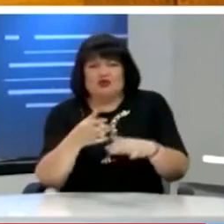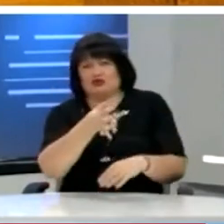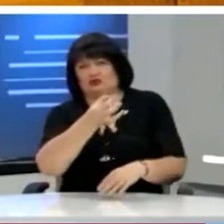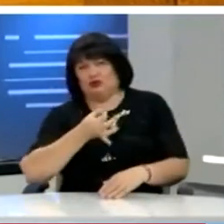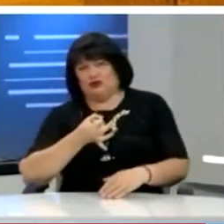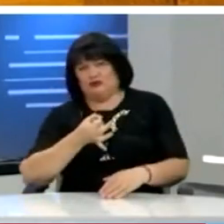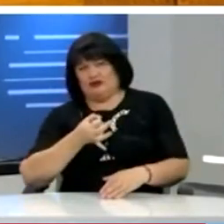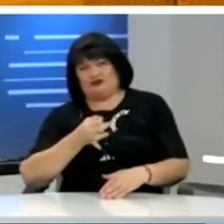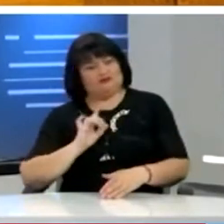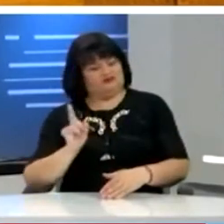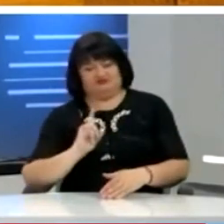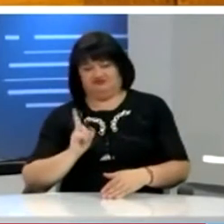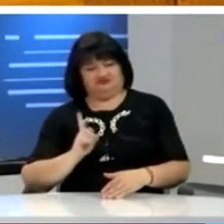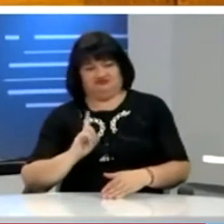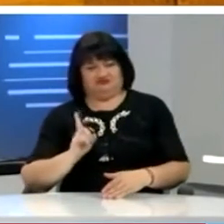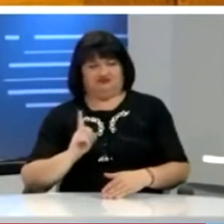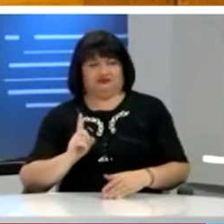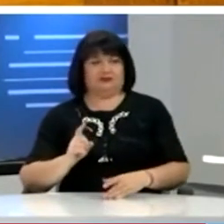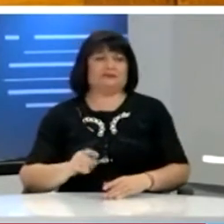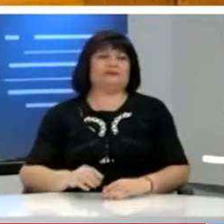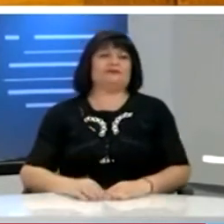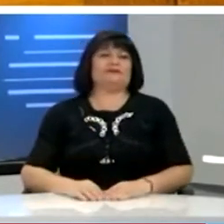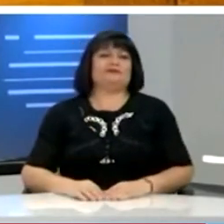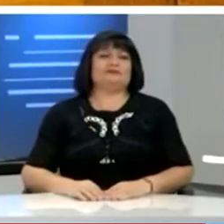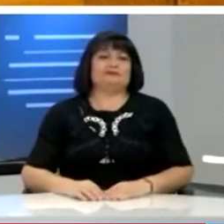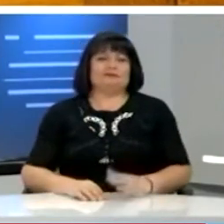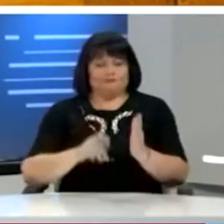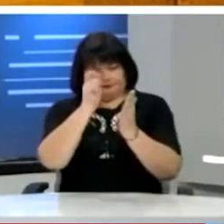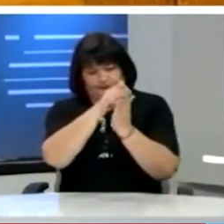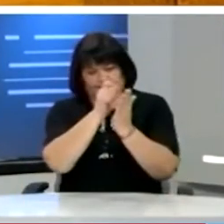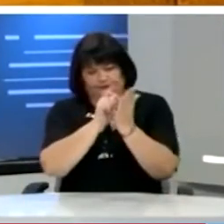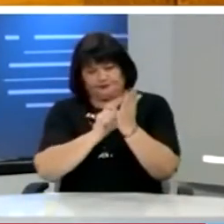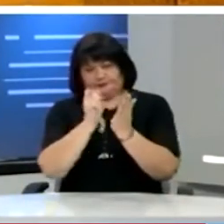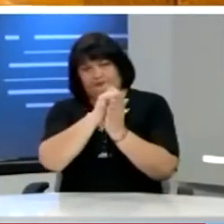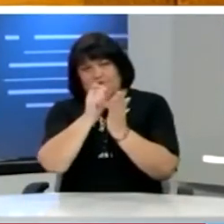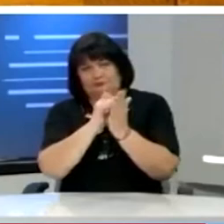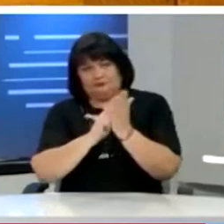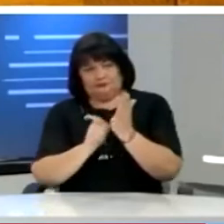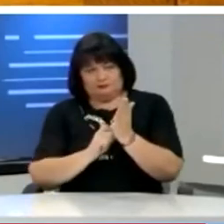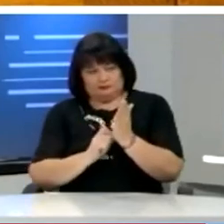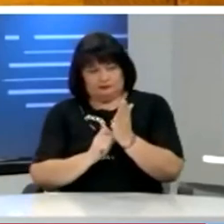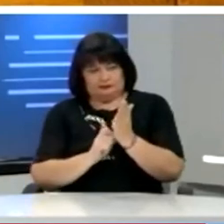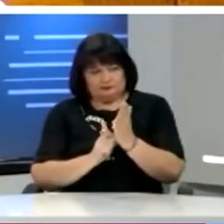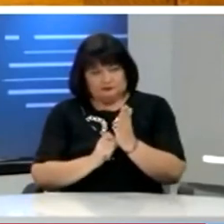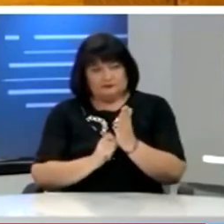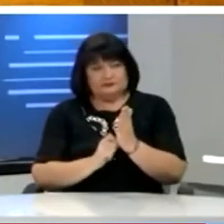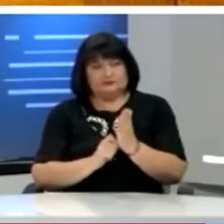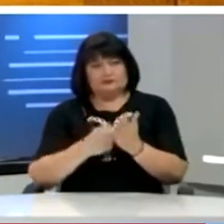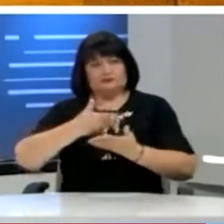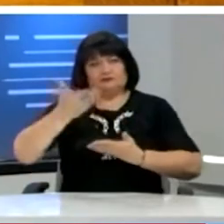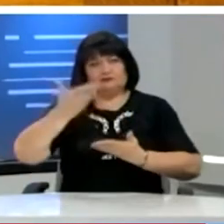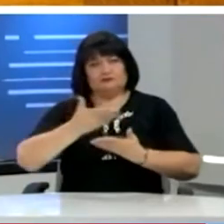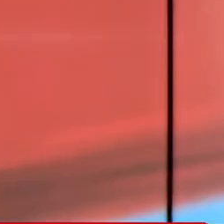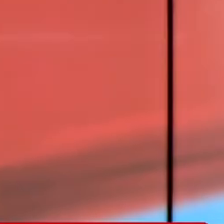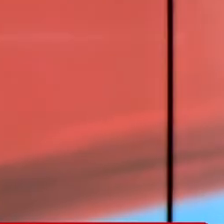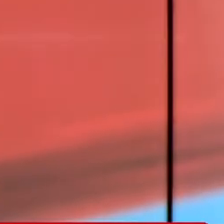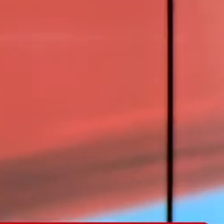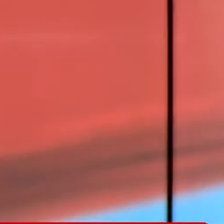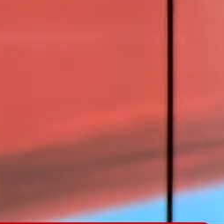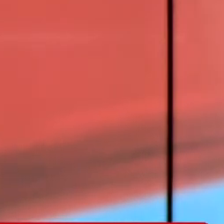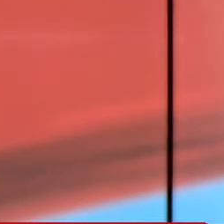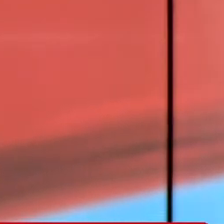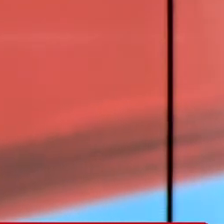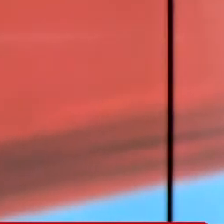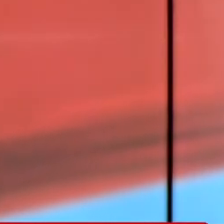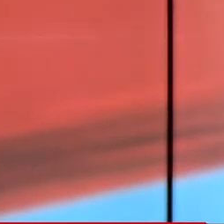2.600 όπως περιγράφεται. Ο αρχηγός της αξιωματικής αντιπολίτευσης έκανε ειδική αναφορά στα όσα δήλωσε πριν λίγων ημερών η